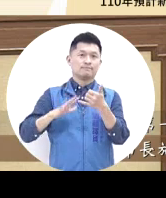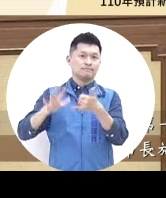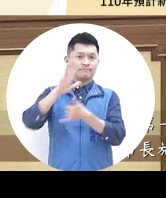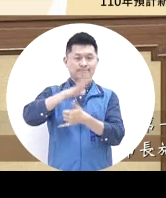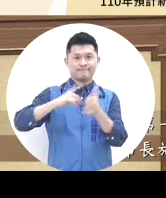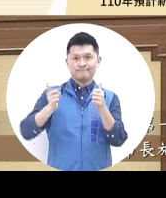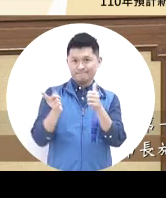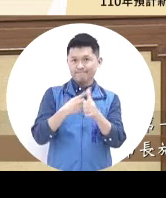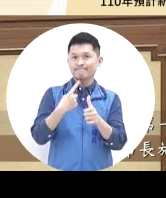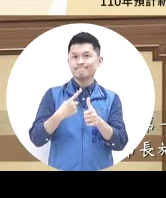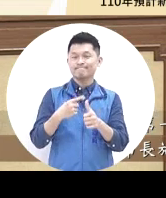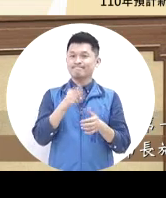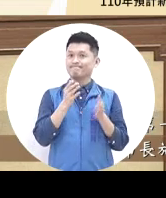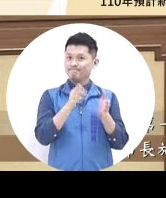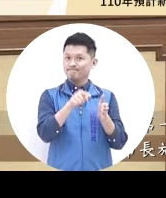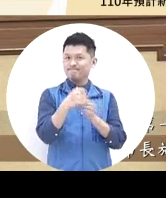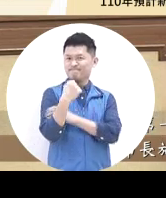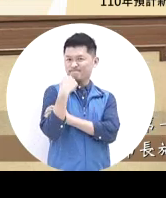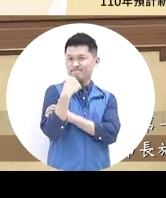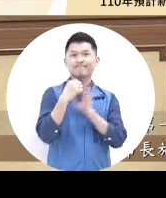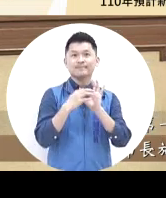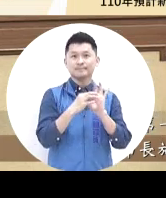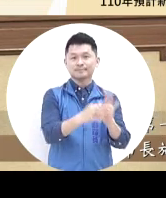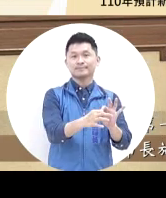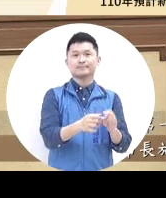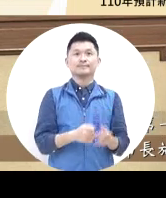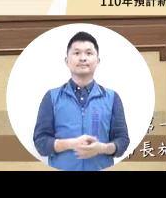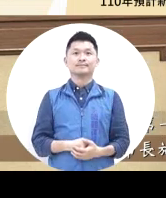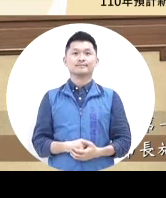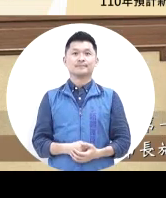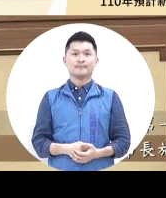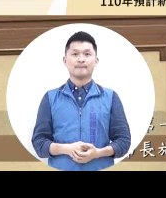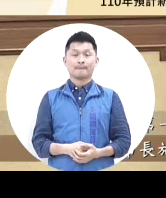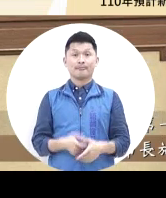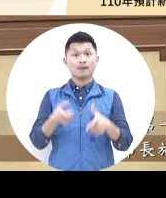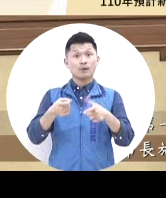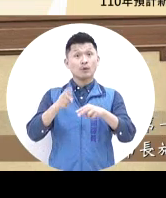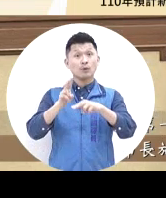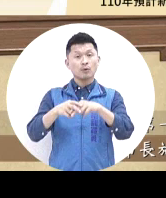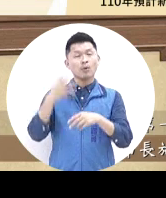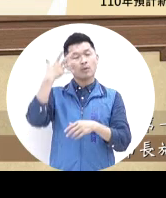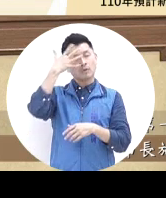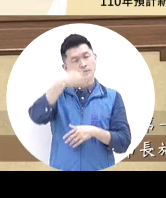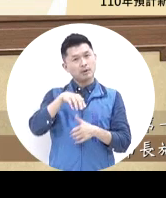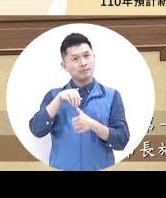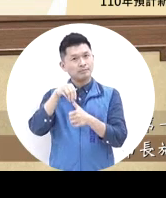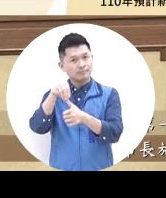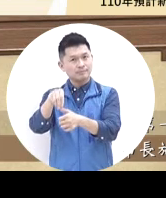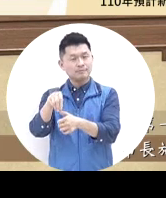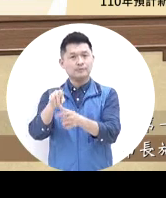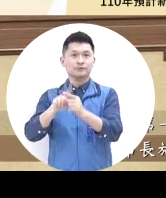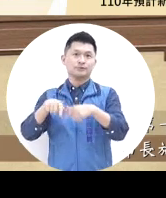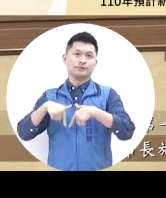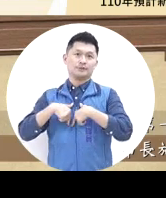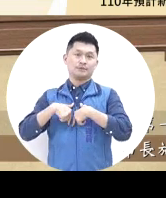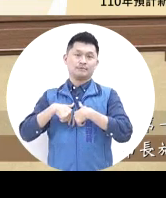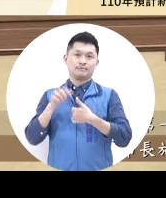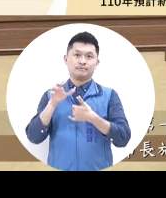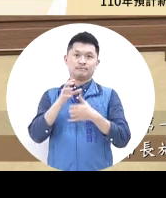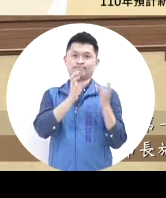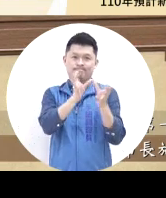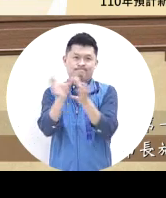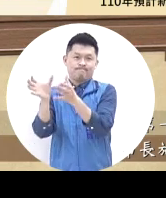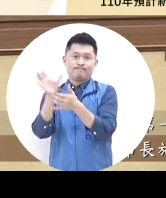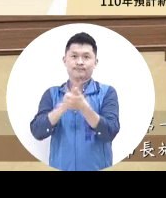分我们还会持续的做下去。至于有关公共托老中心，也是全国第一，累